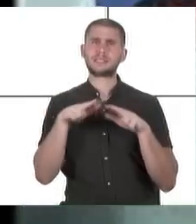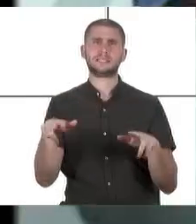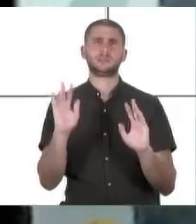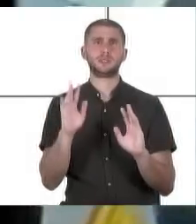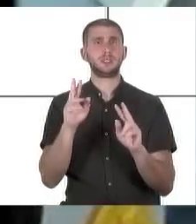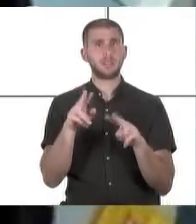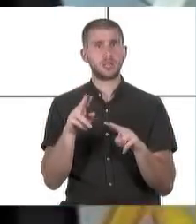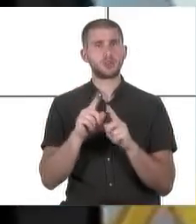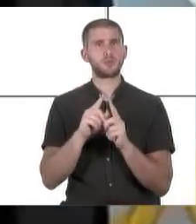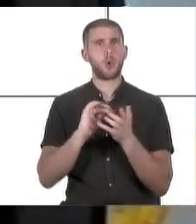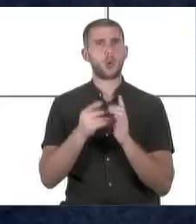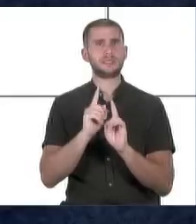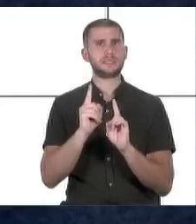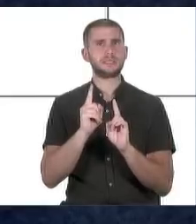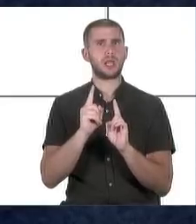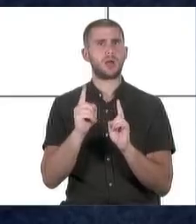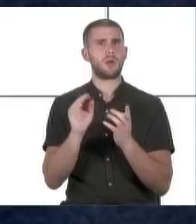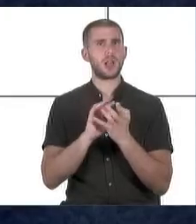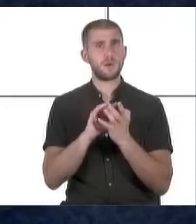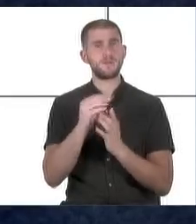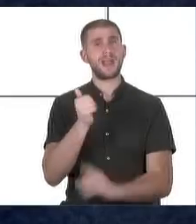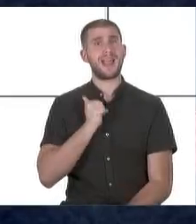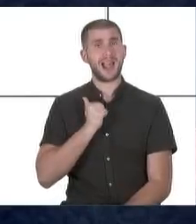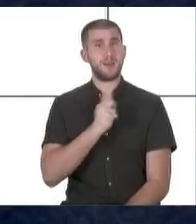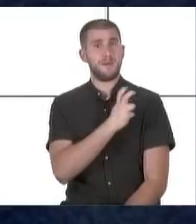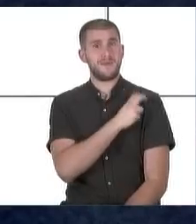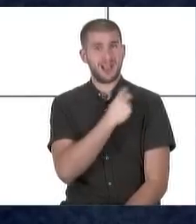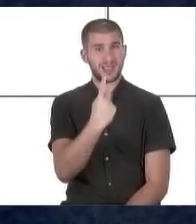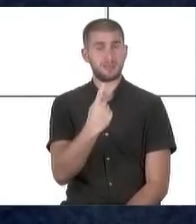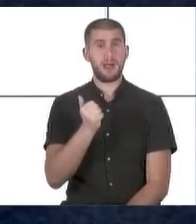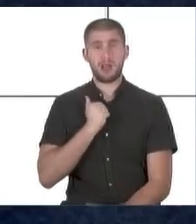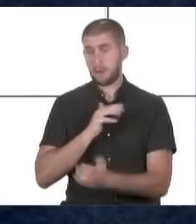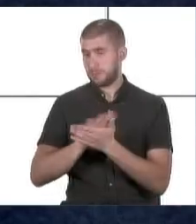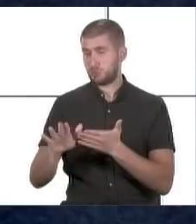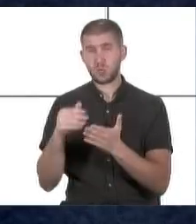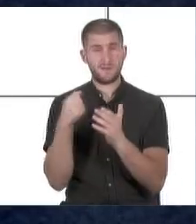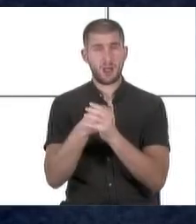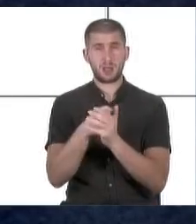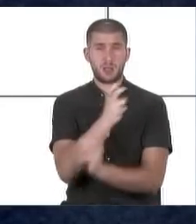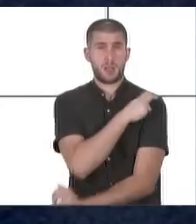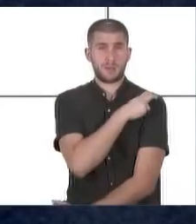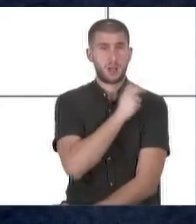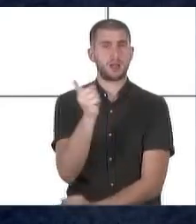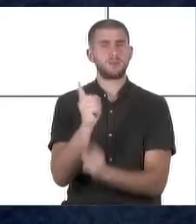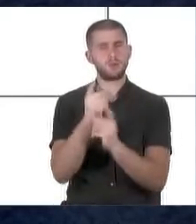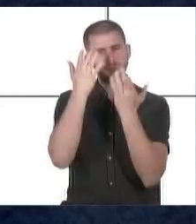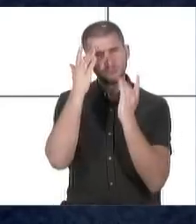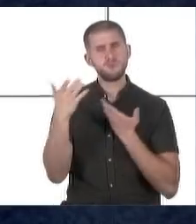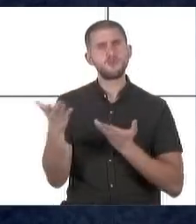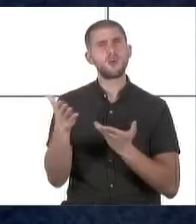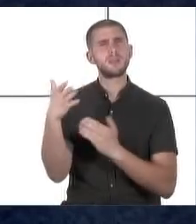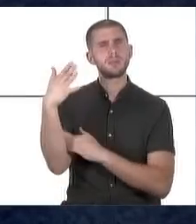יש איזה חוזה בלתי כתוב, שחיילים ומפקדים, מי חייל פשוט עד הרמטכ"ל, משרתים את המדינה, מגנים